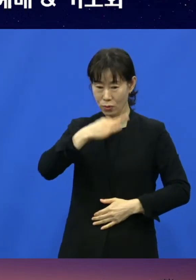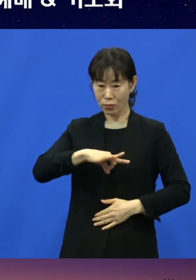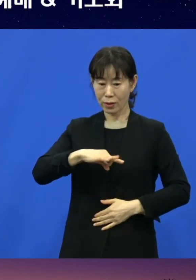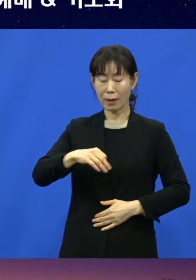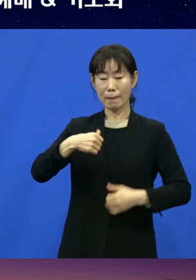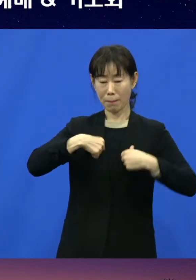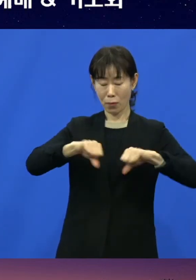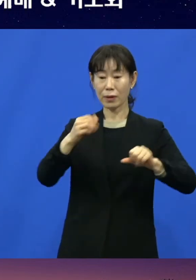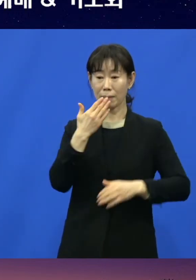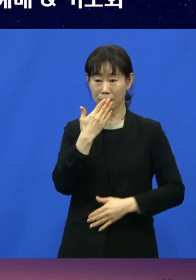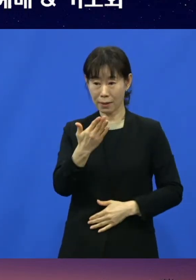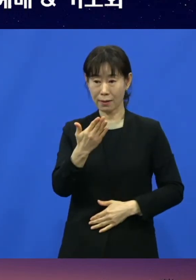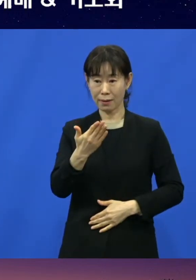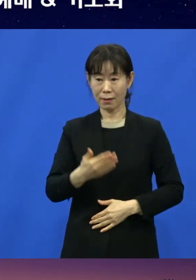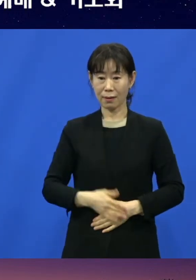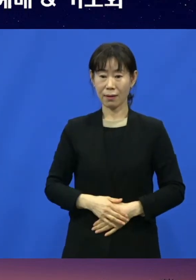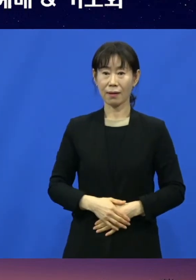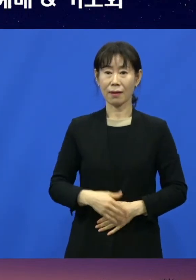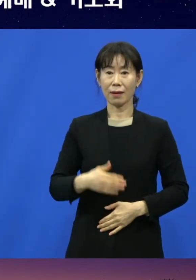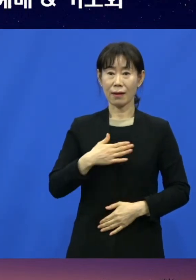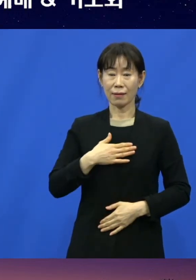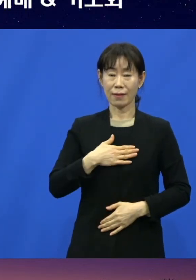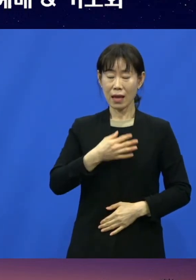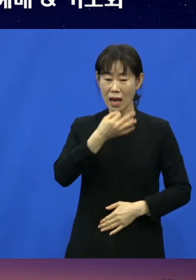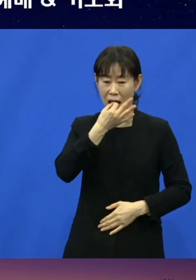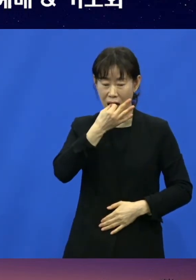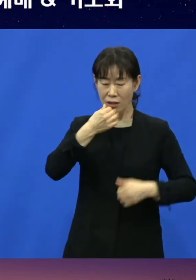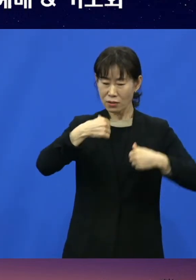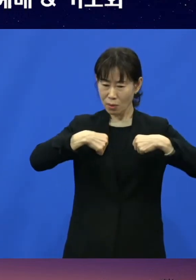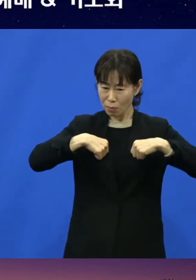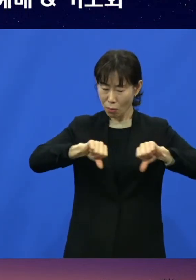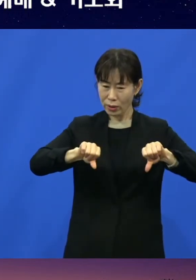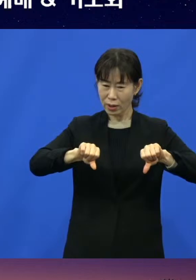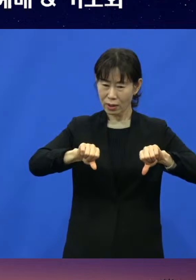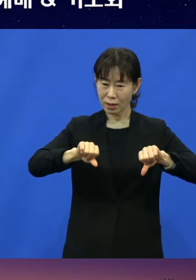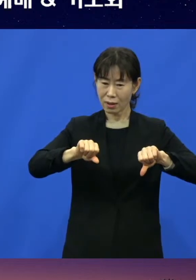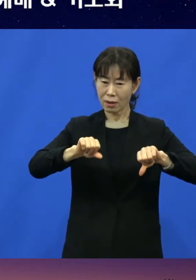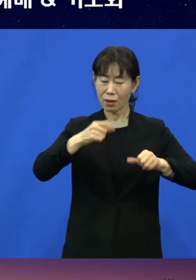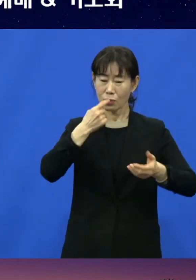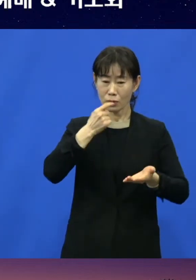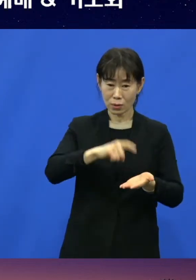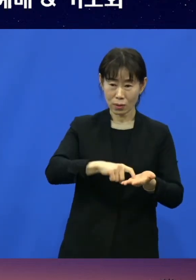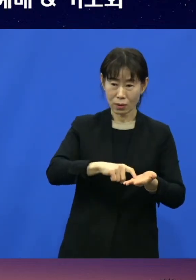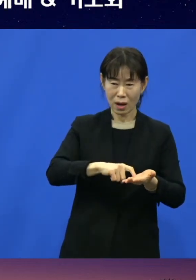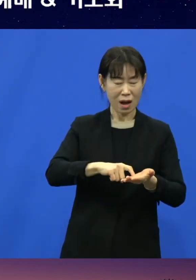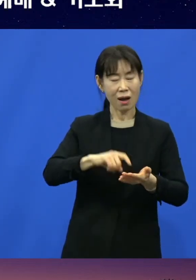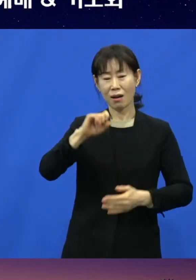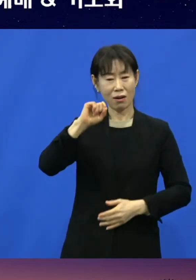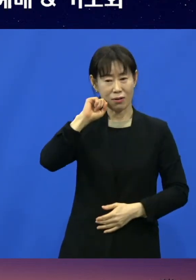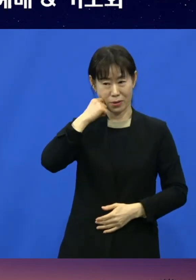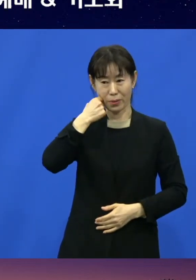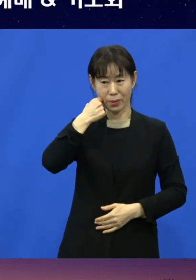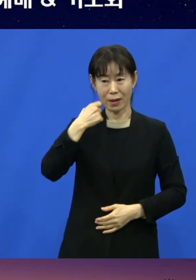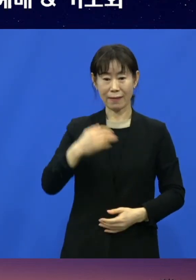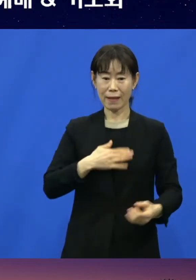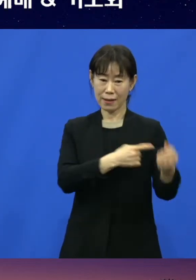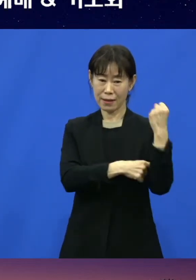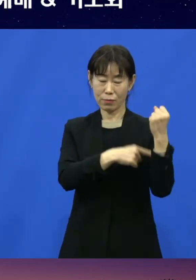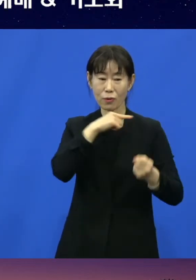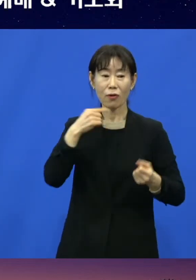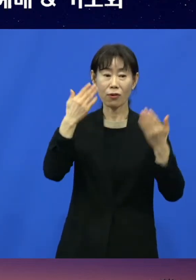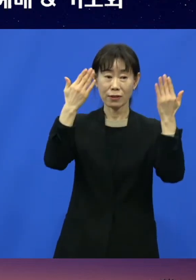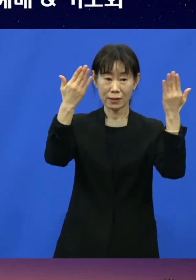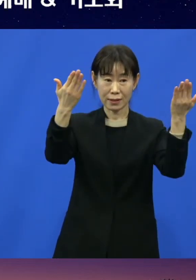여러분, 실제로 포기하는 것은 어려운 것입니다. 실제로 삶 가운데 여러분, 내가 뭔가 내 힘으로 헌신하고 내